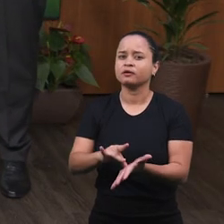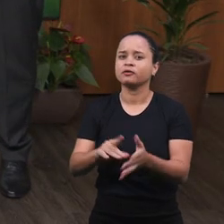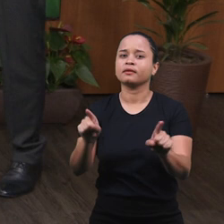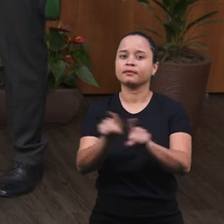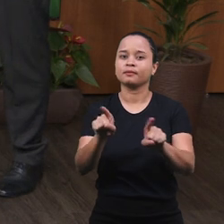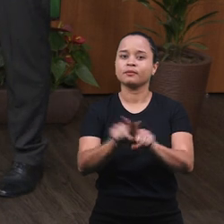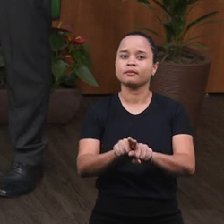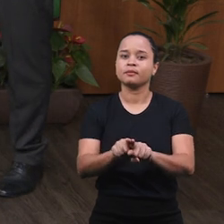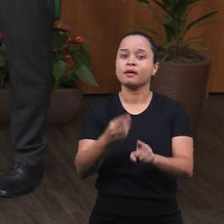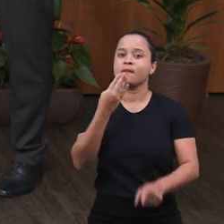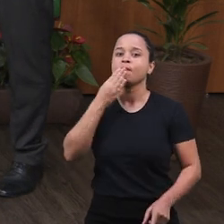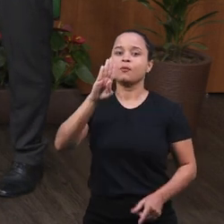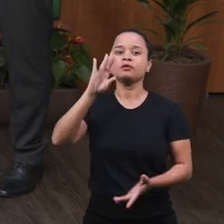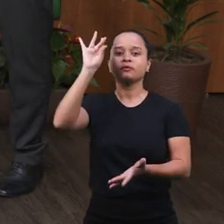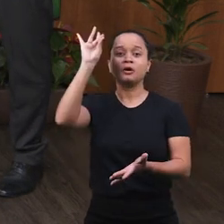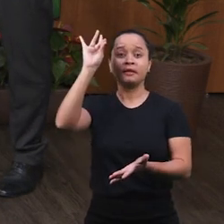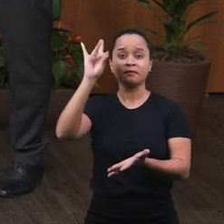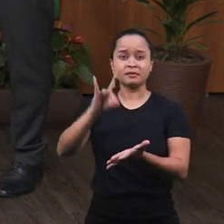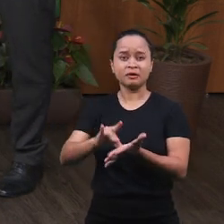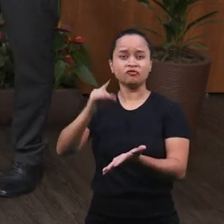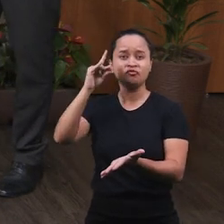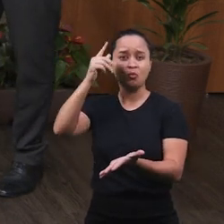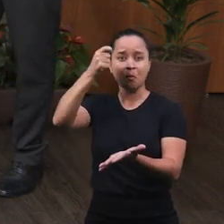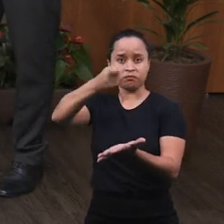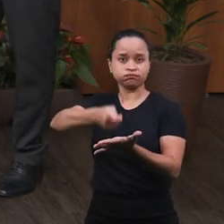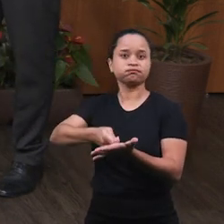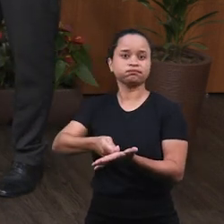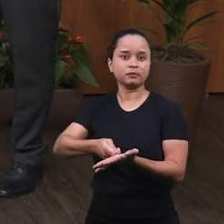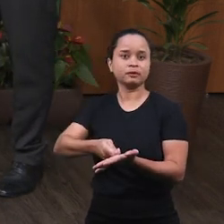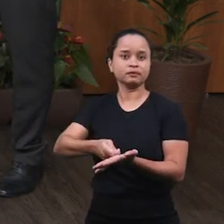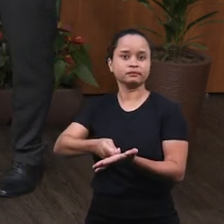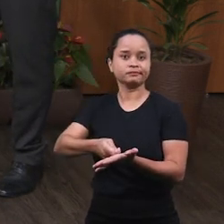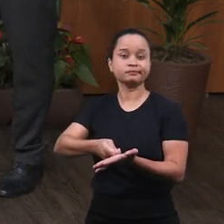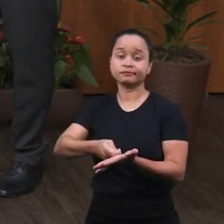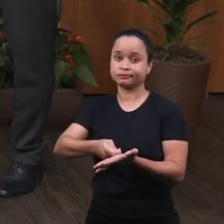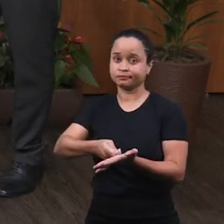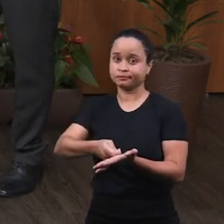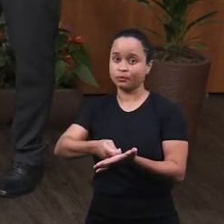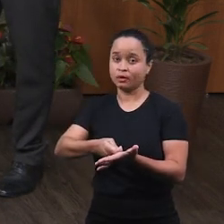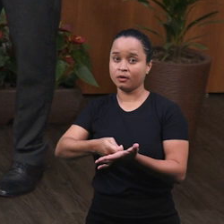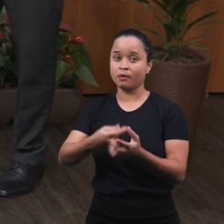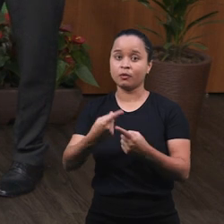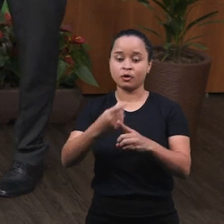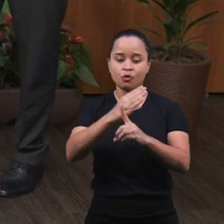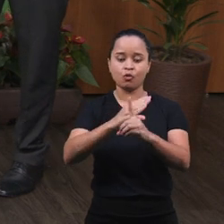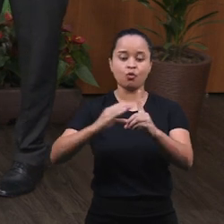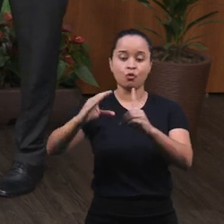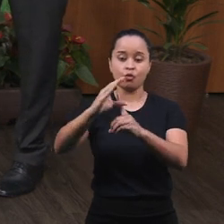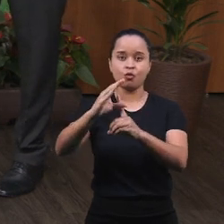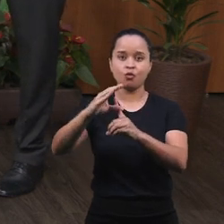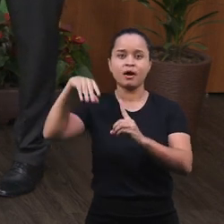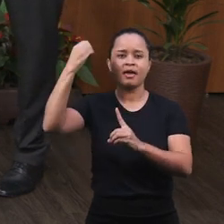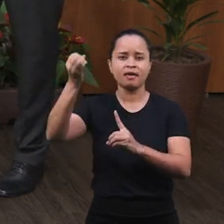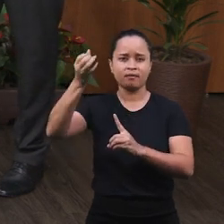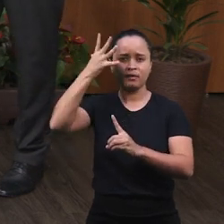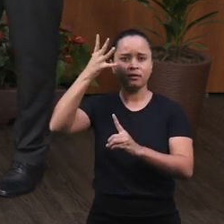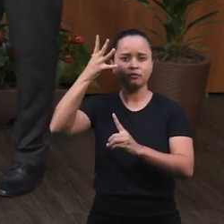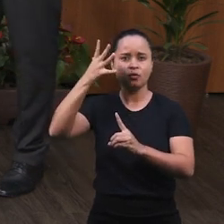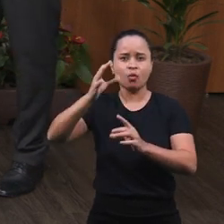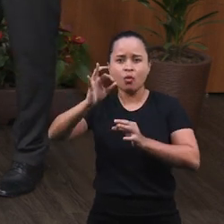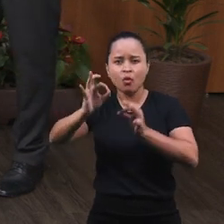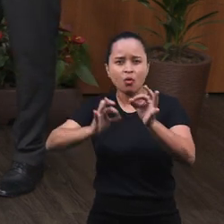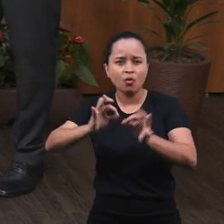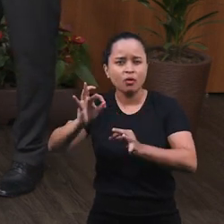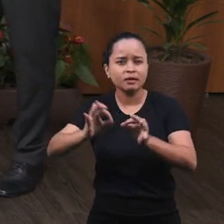était en vérité l'accomplissement d'une promesse. Ce culte a été révélé et